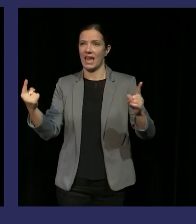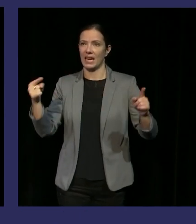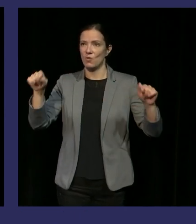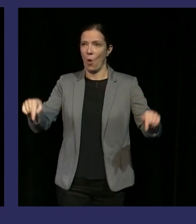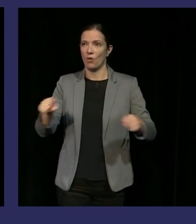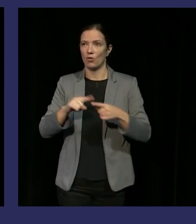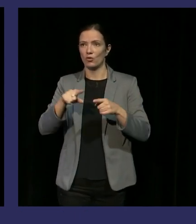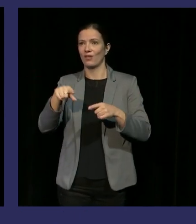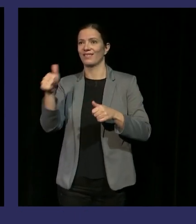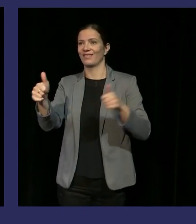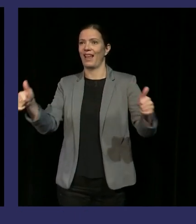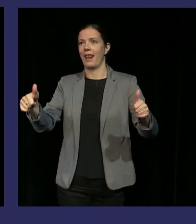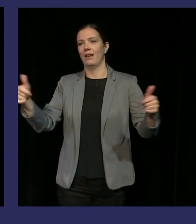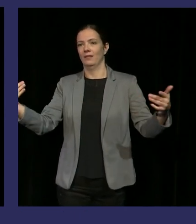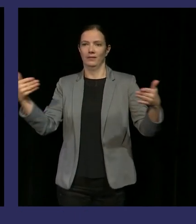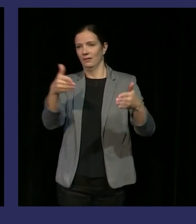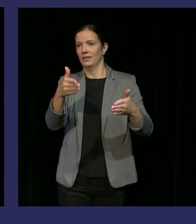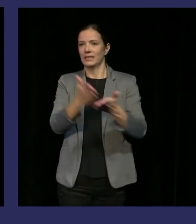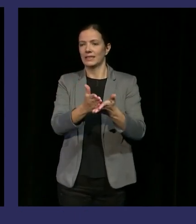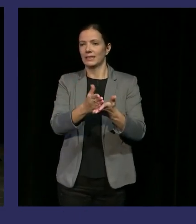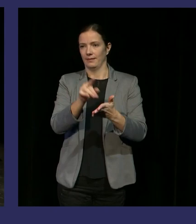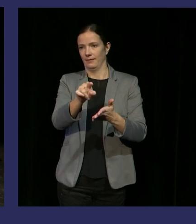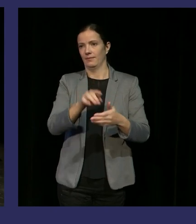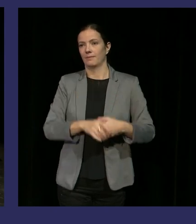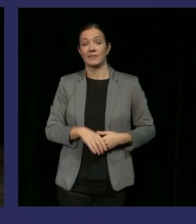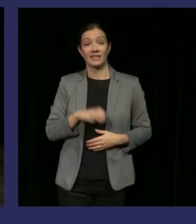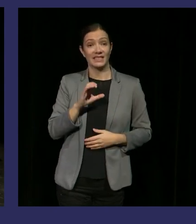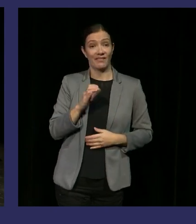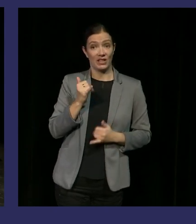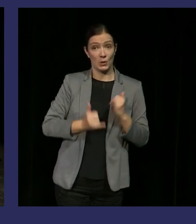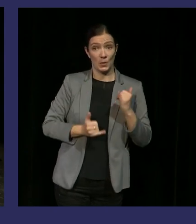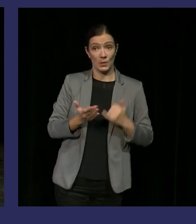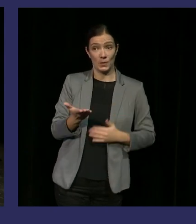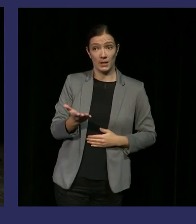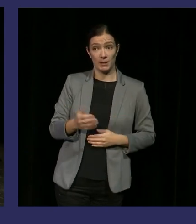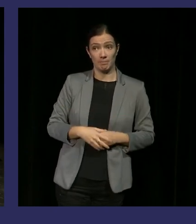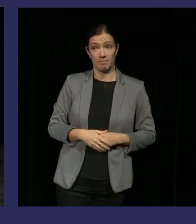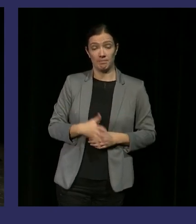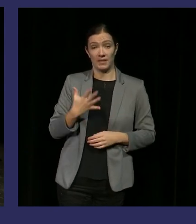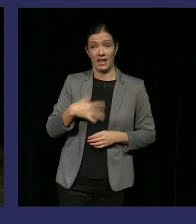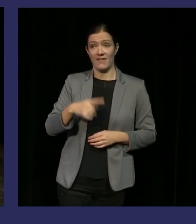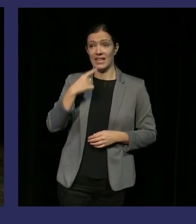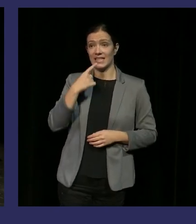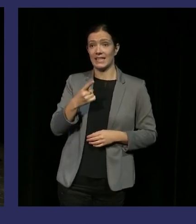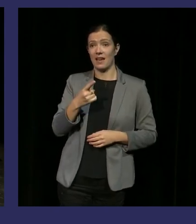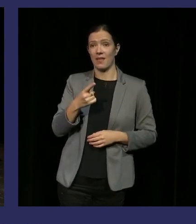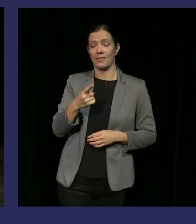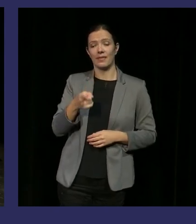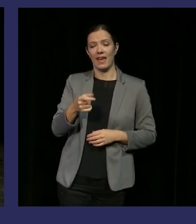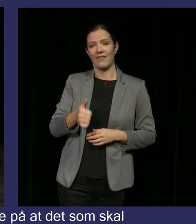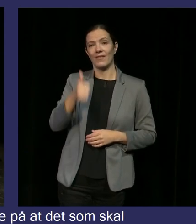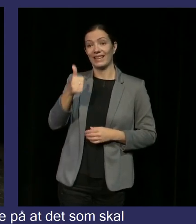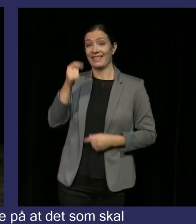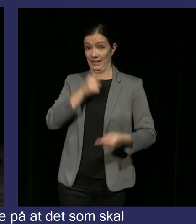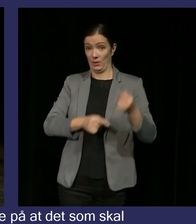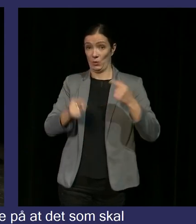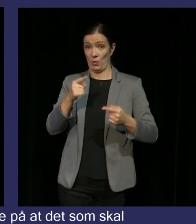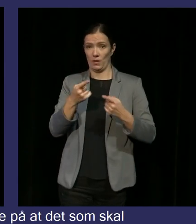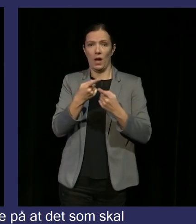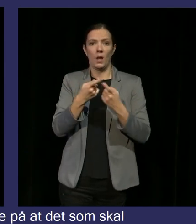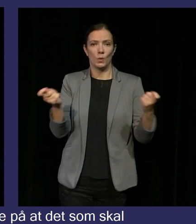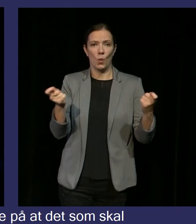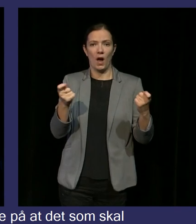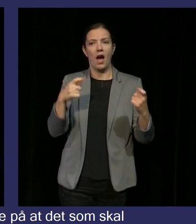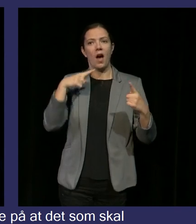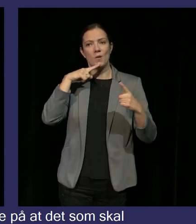så finner de veien mye lettere. Schaffer, vil du avslutte? Bare si at jeg synes at dette en viktig diskusjon å ta. Noe av dette